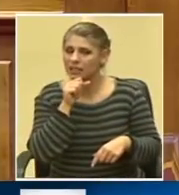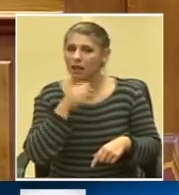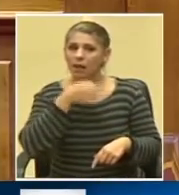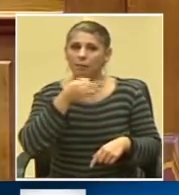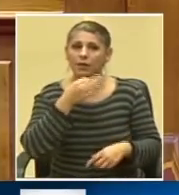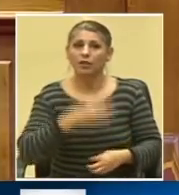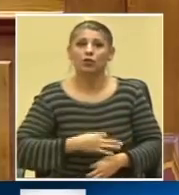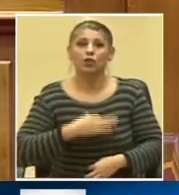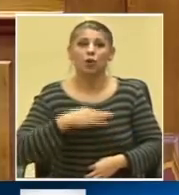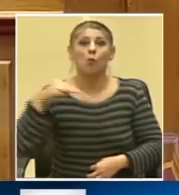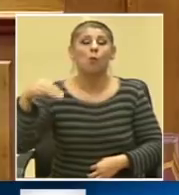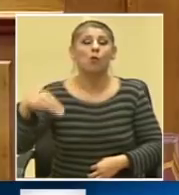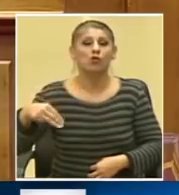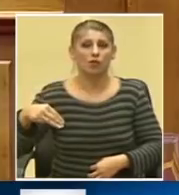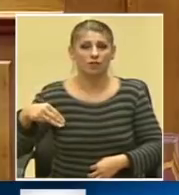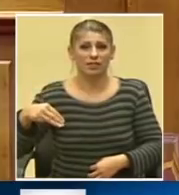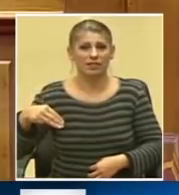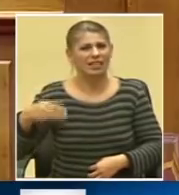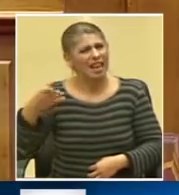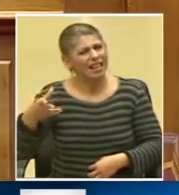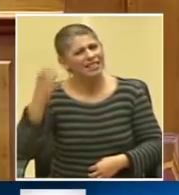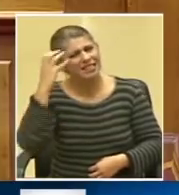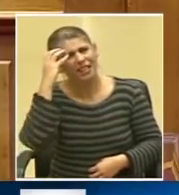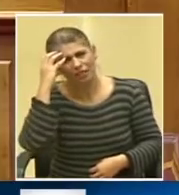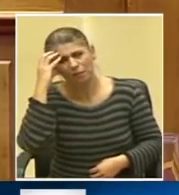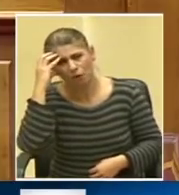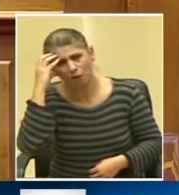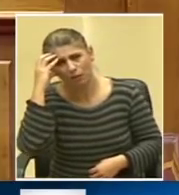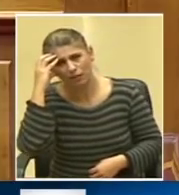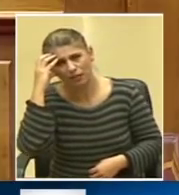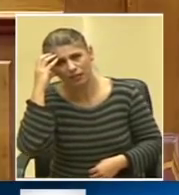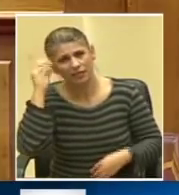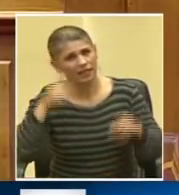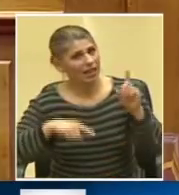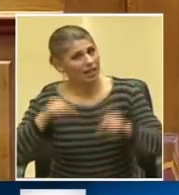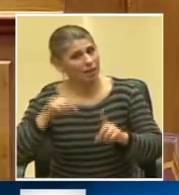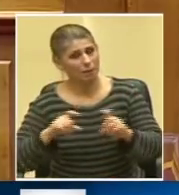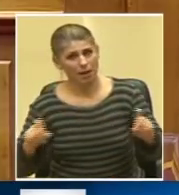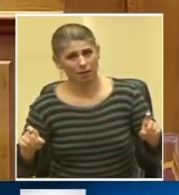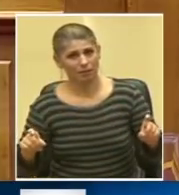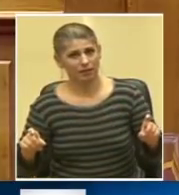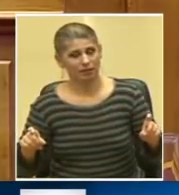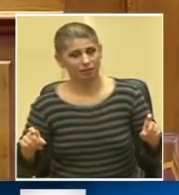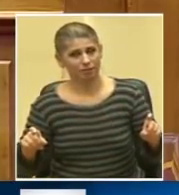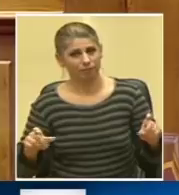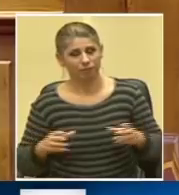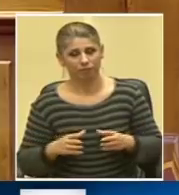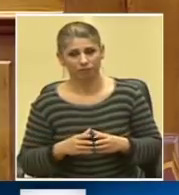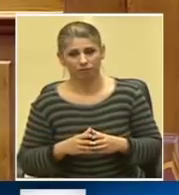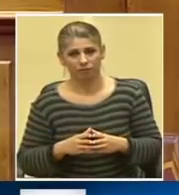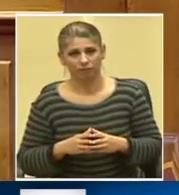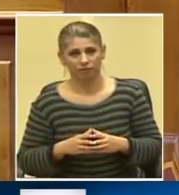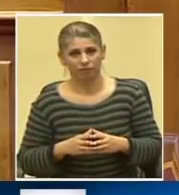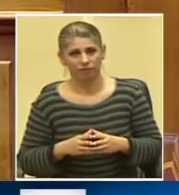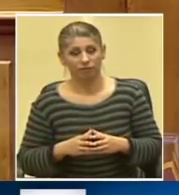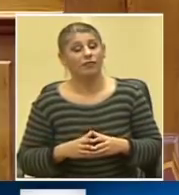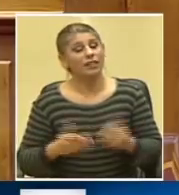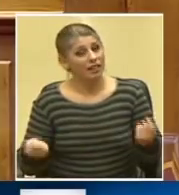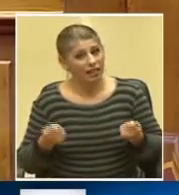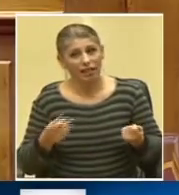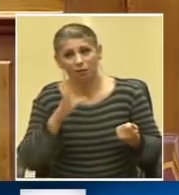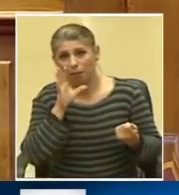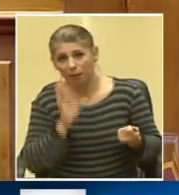κύριος Μοσκοβισή. Έτσι, για να θυμόμαστε μερικά πράγματα και για να κάνουμε πραγματική